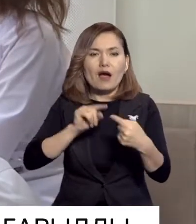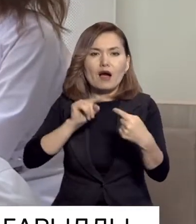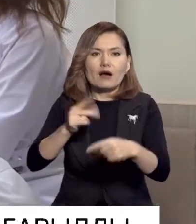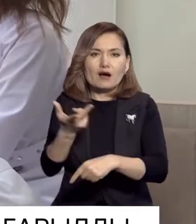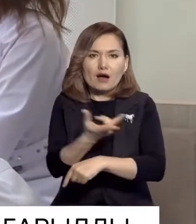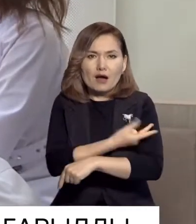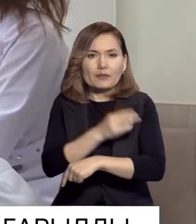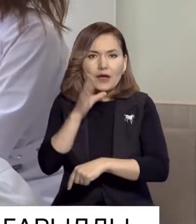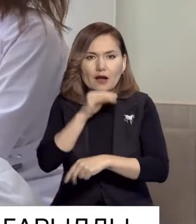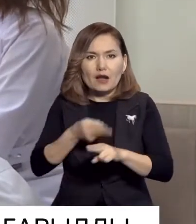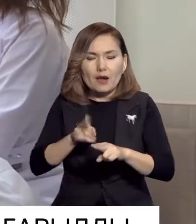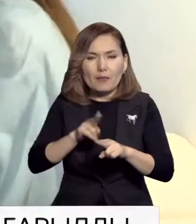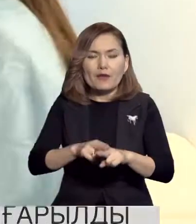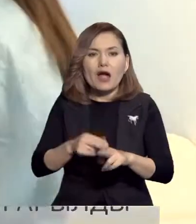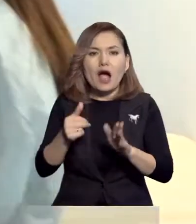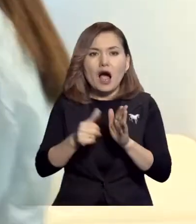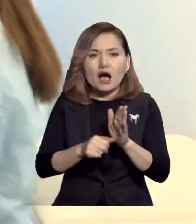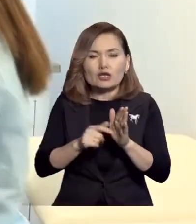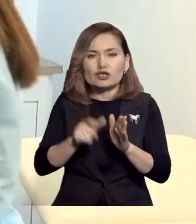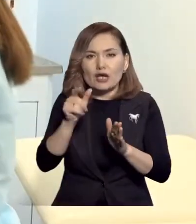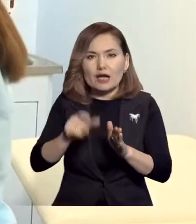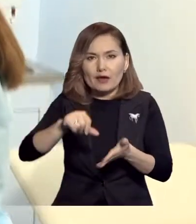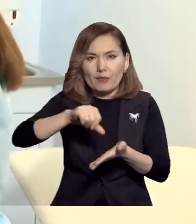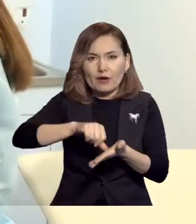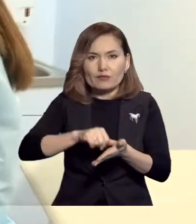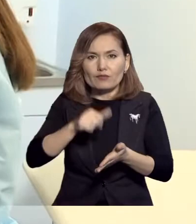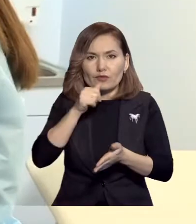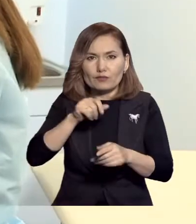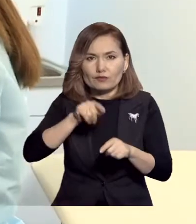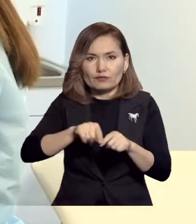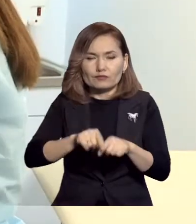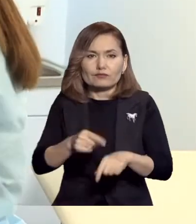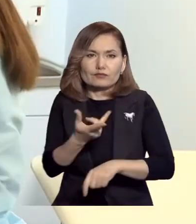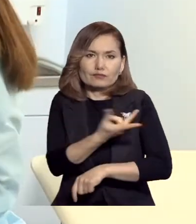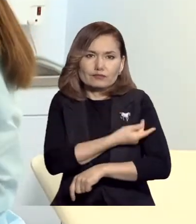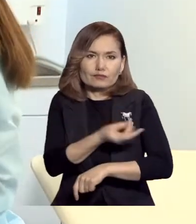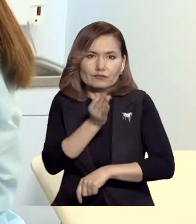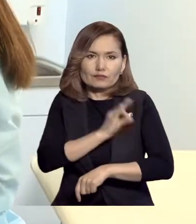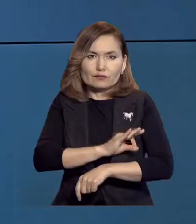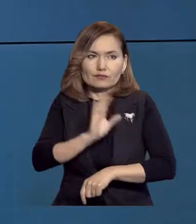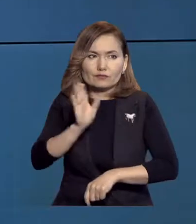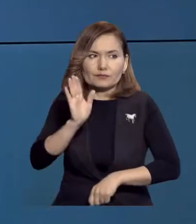алады. Сынақ кезеңіне 600 адам қатыспақ.